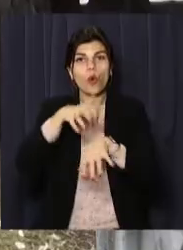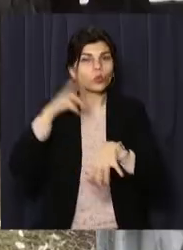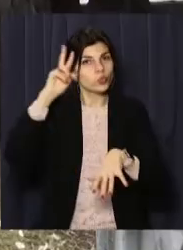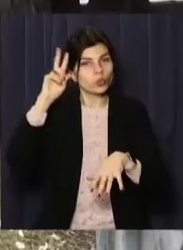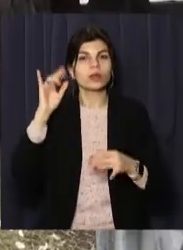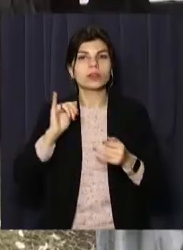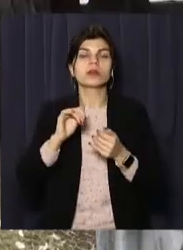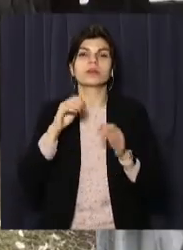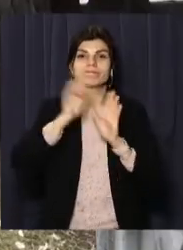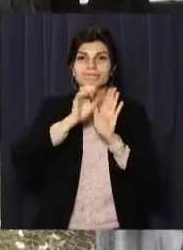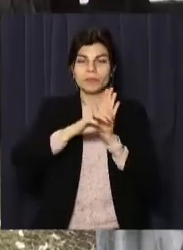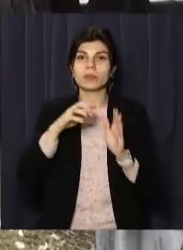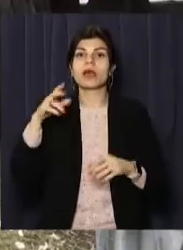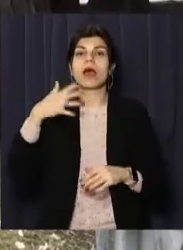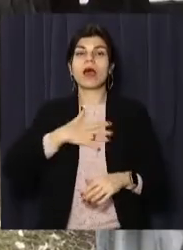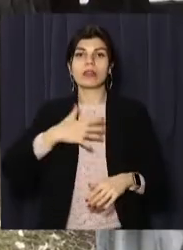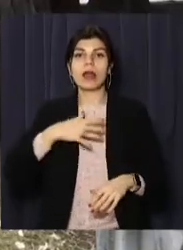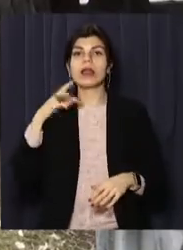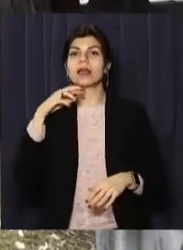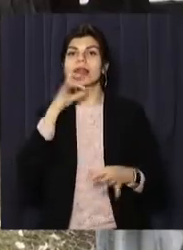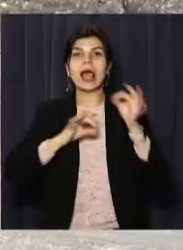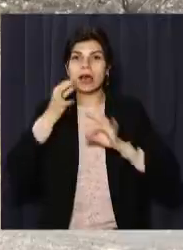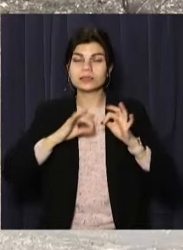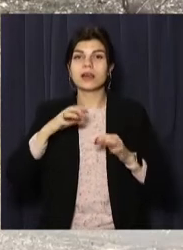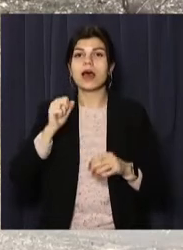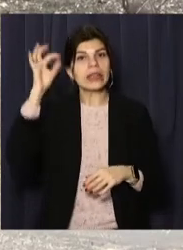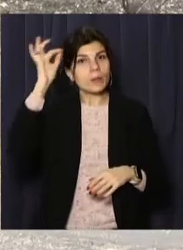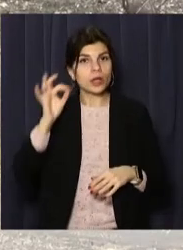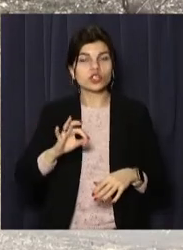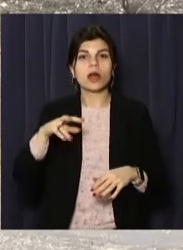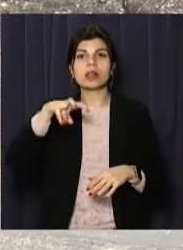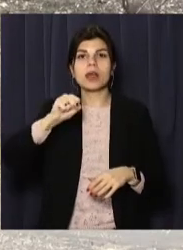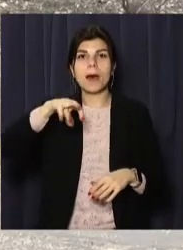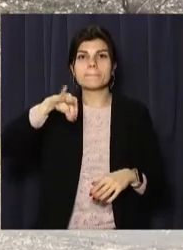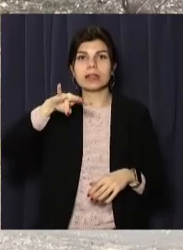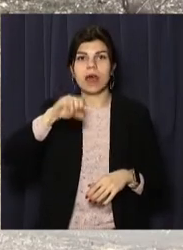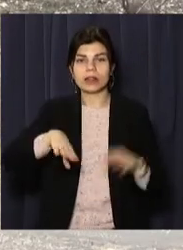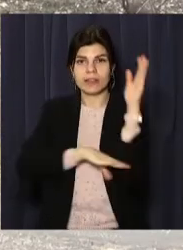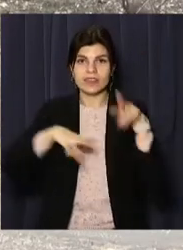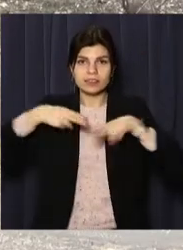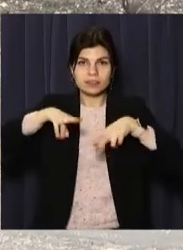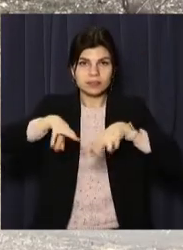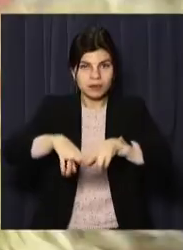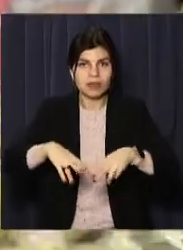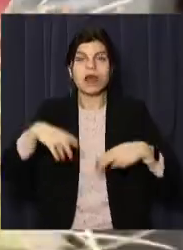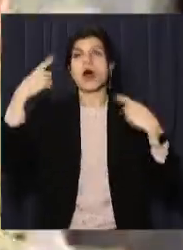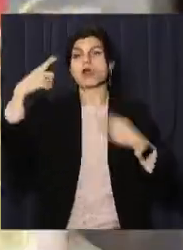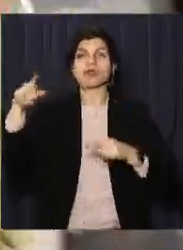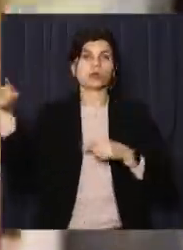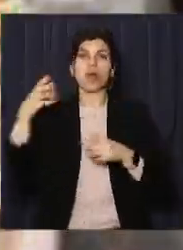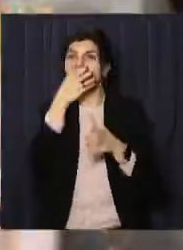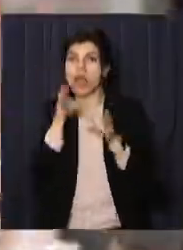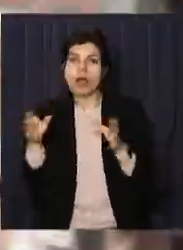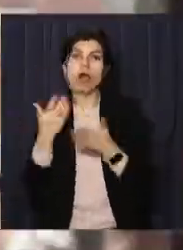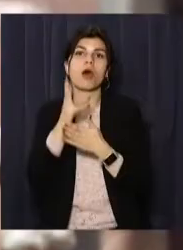та папір. У Канаді – ліки, а у Німеччині виготовляють ламінат. Дрова використовують для теплоелектростанцій, а деякі дерева